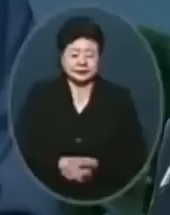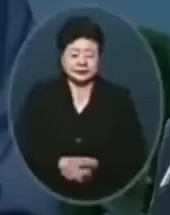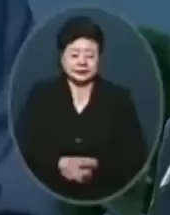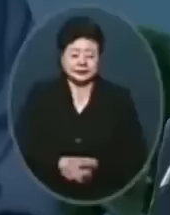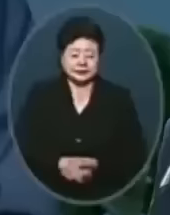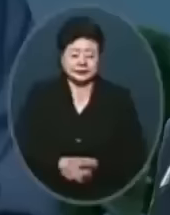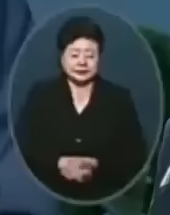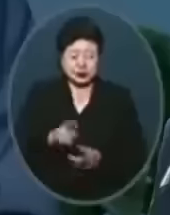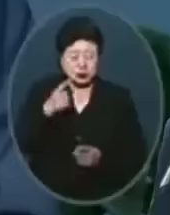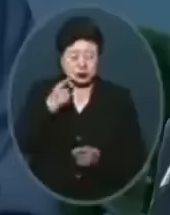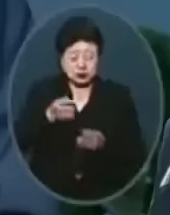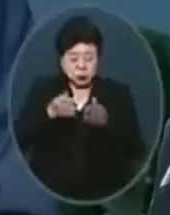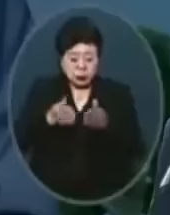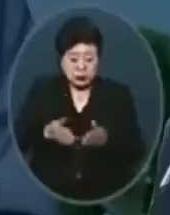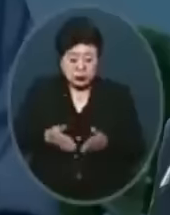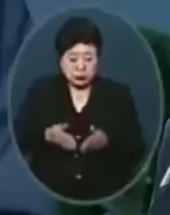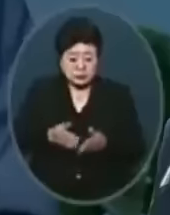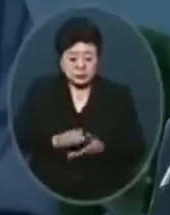그를 통해서